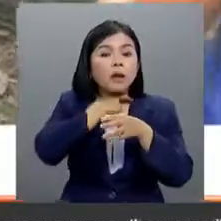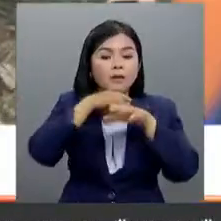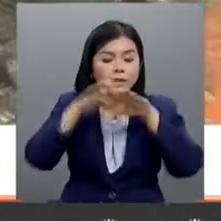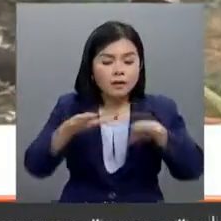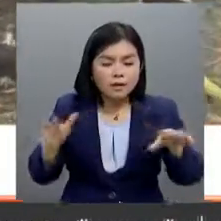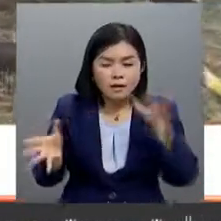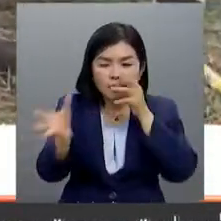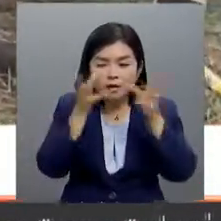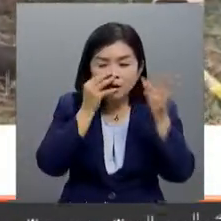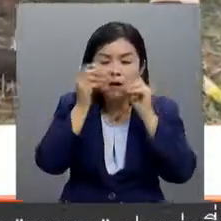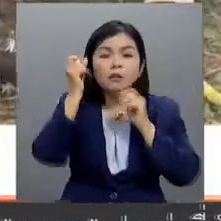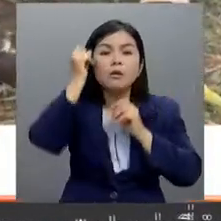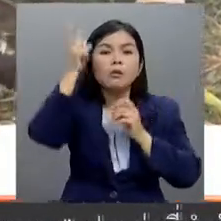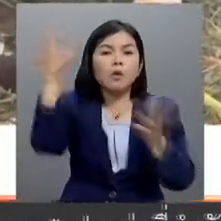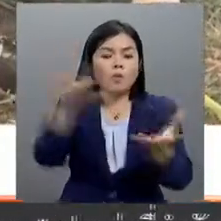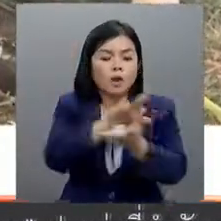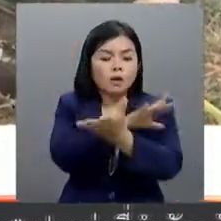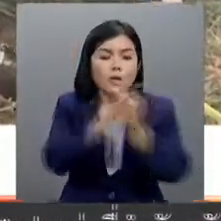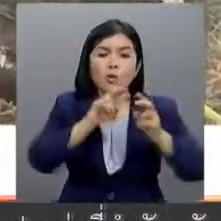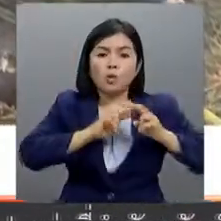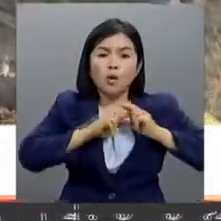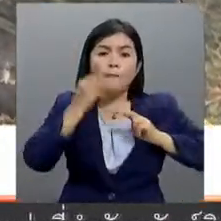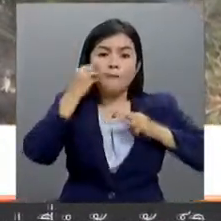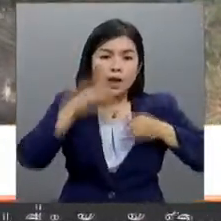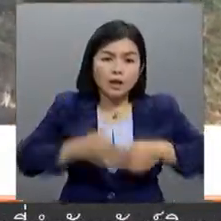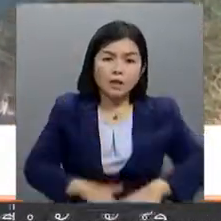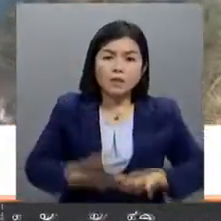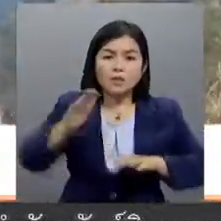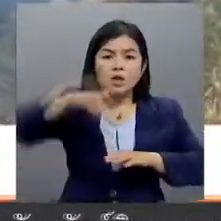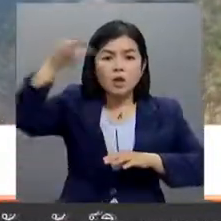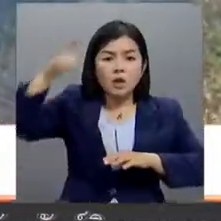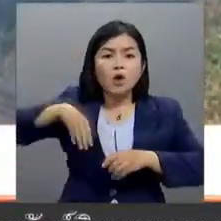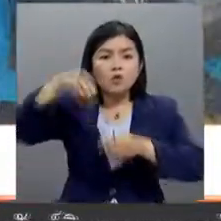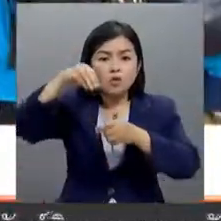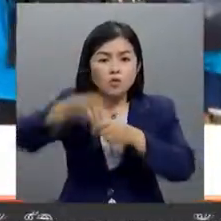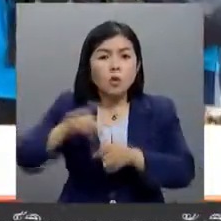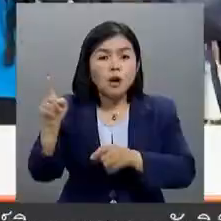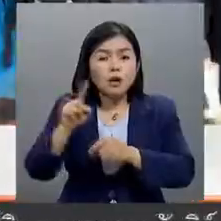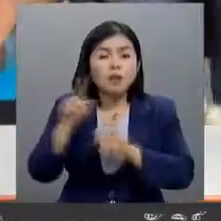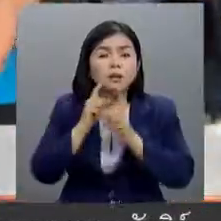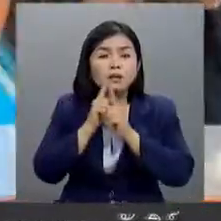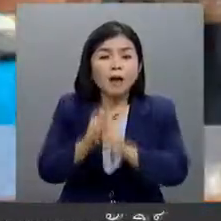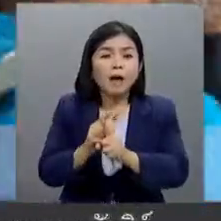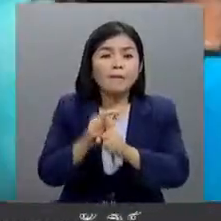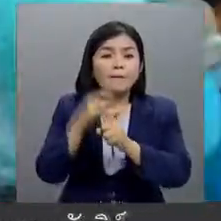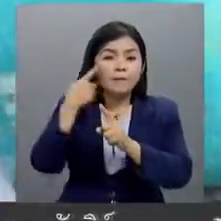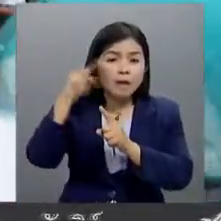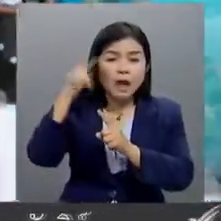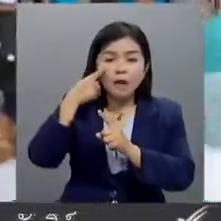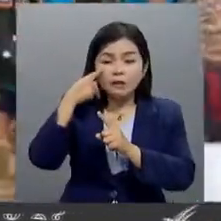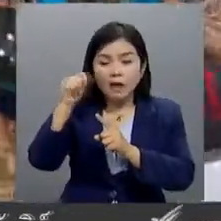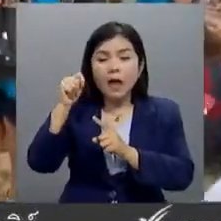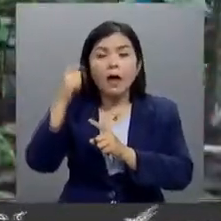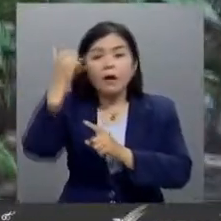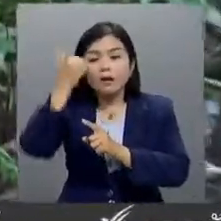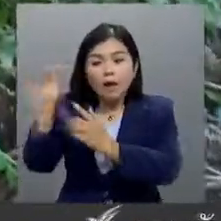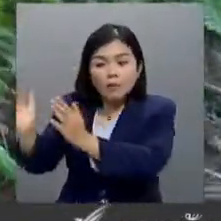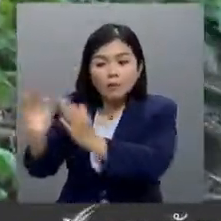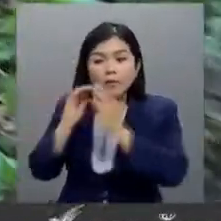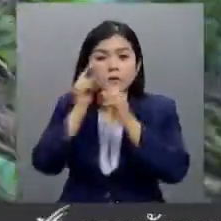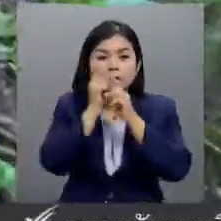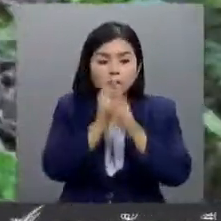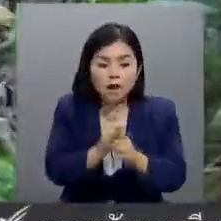รมประเพณีของชาวลีผาที่สืบทอดต่อกันมาอย่างยาวนานภายในกิจกรรมได้มีการจัดแบ่ง